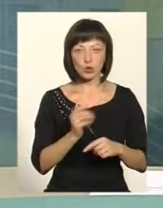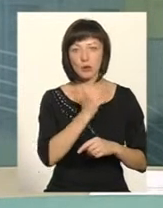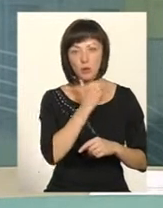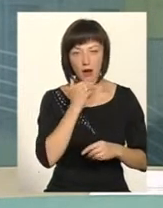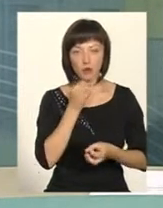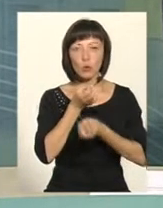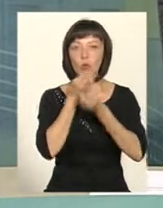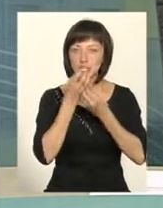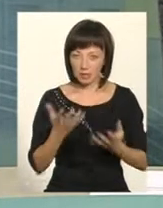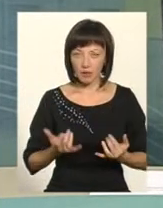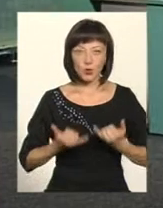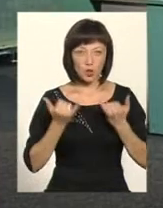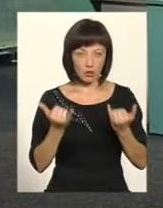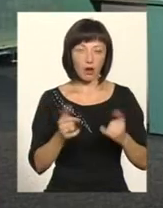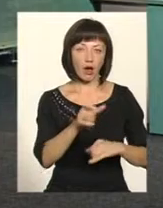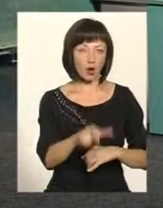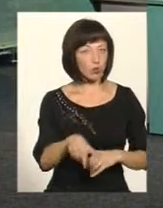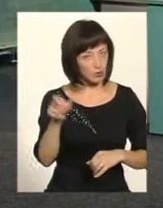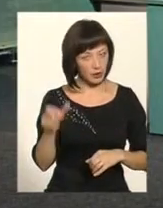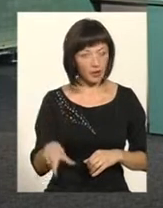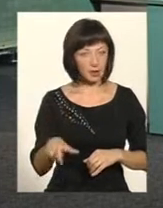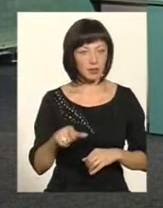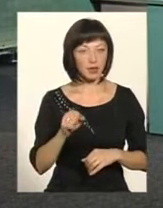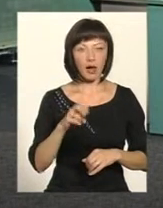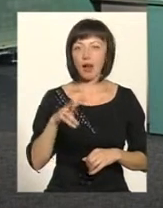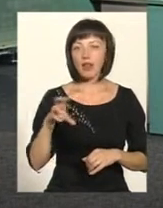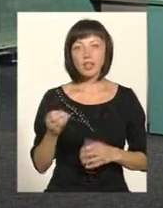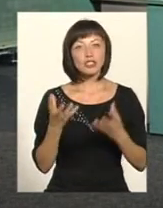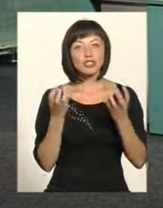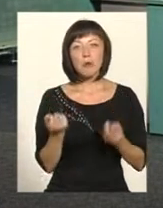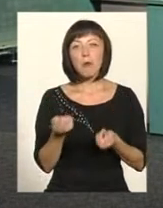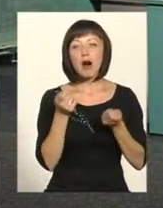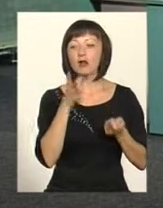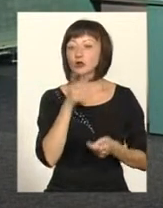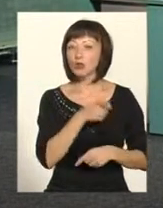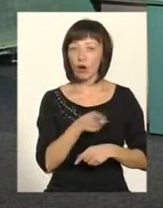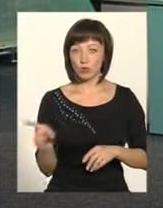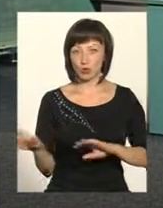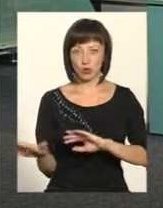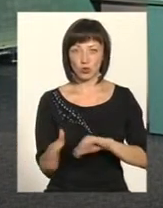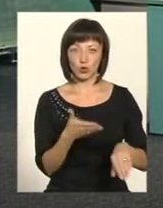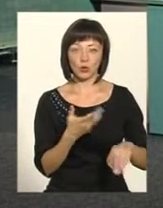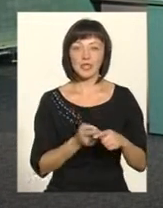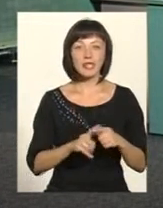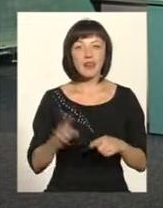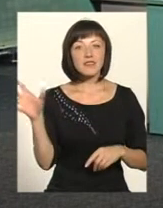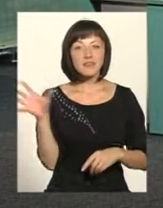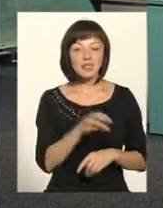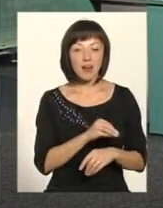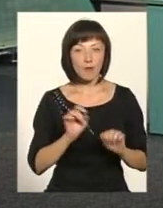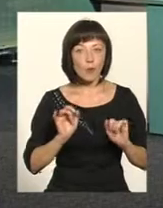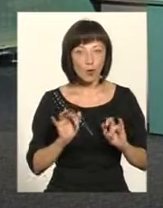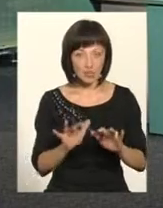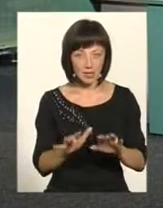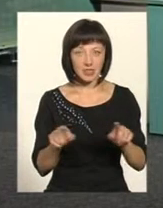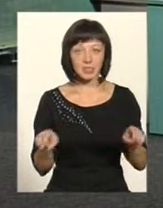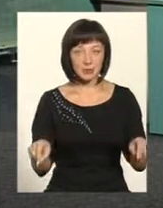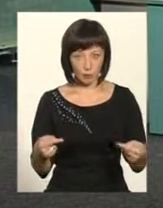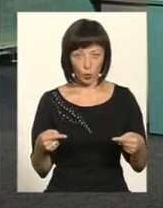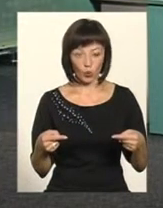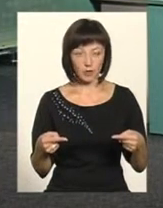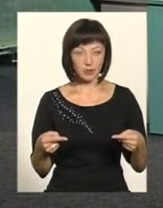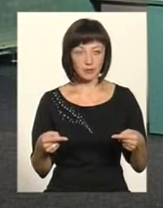позитиву для людей. Але ще не пройшов, не багато часу пройшло, скажімо так. Ще це все в процесі створення.